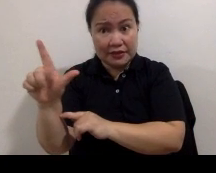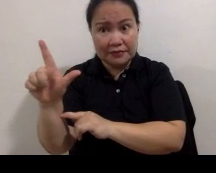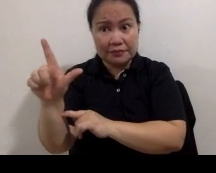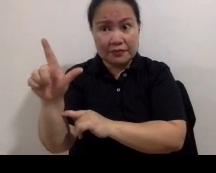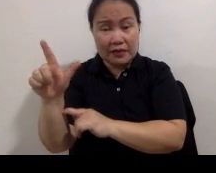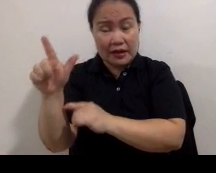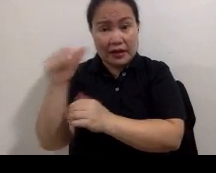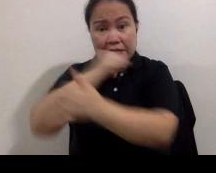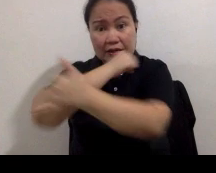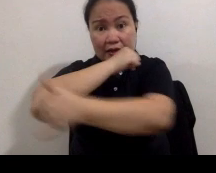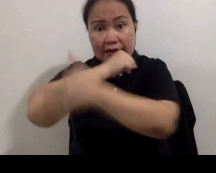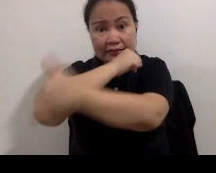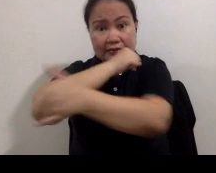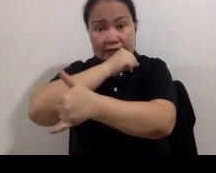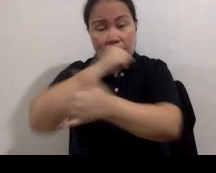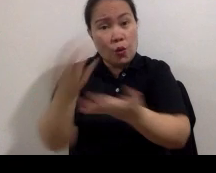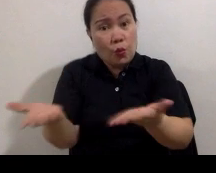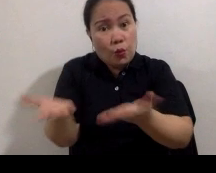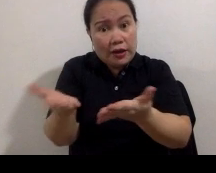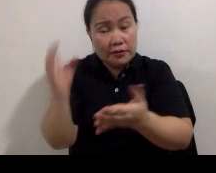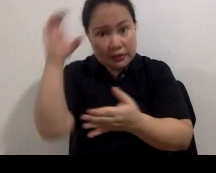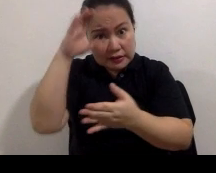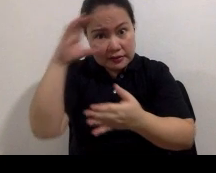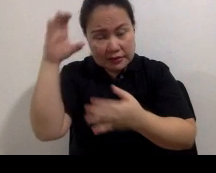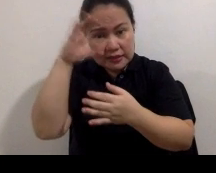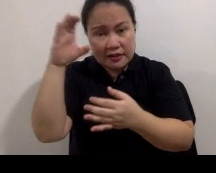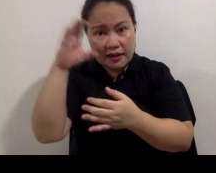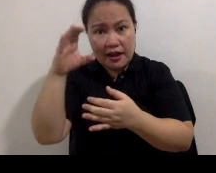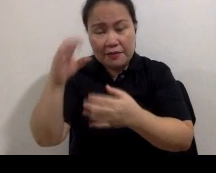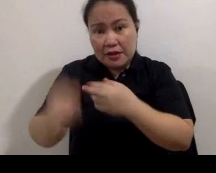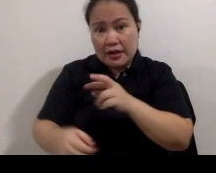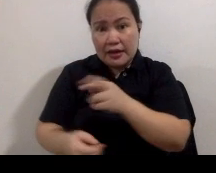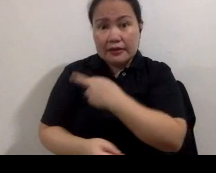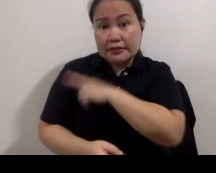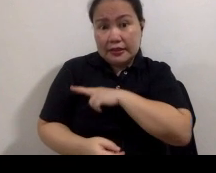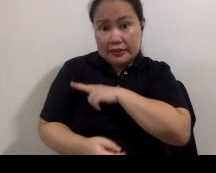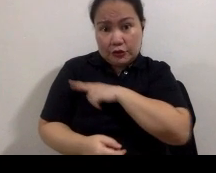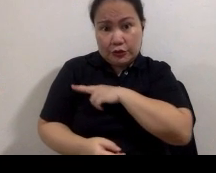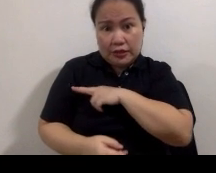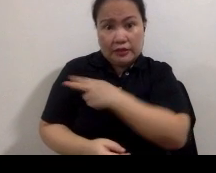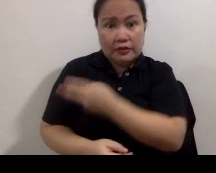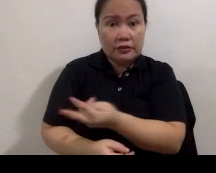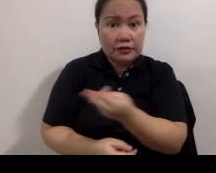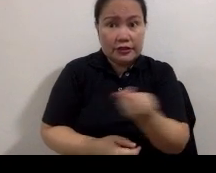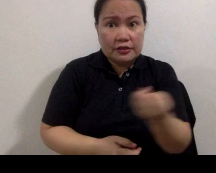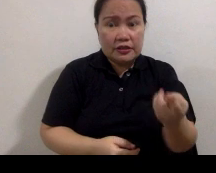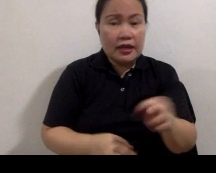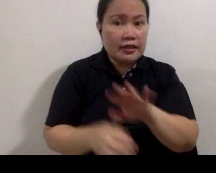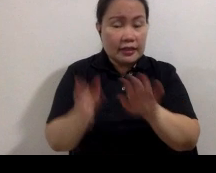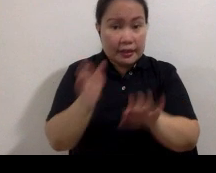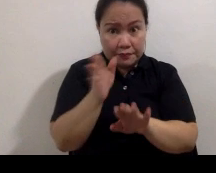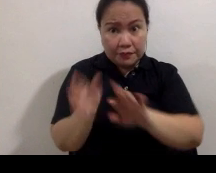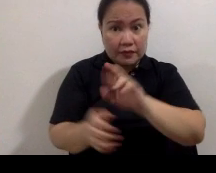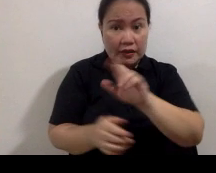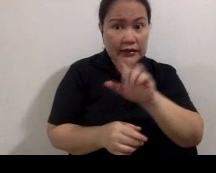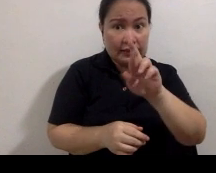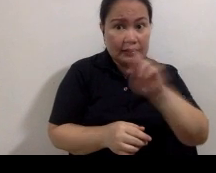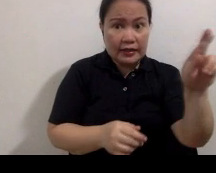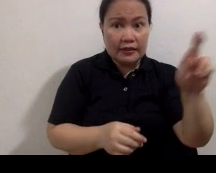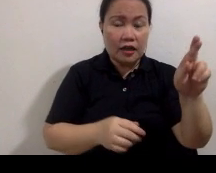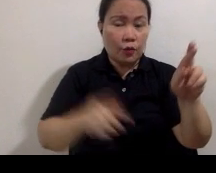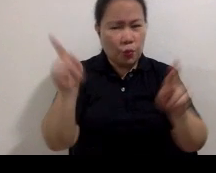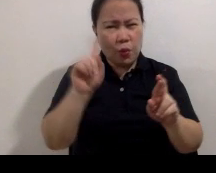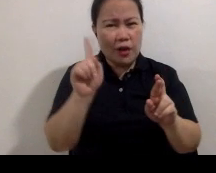mga bansa kung saan matatagpuan ang yamang likas. At sa kanang bahagi naman, anong uri ng yamang likas